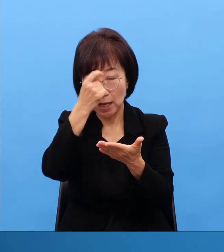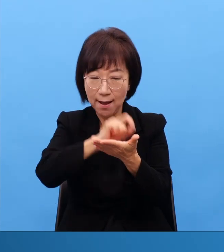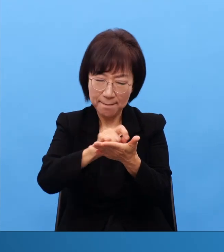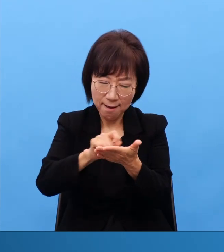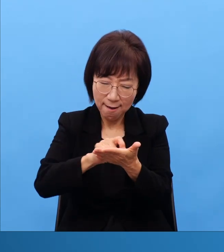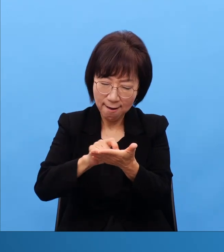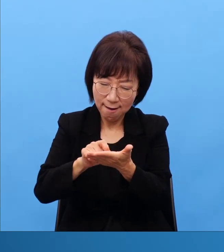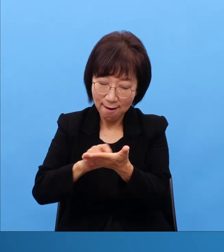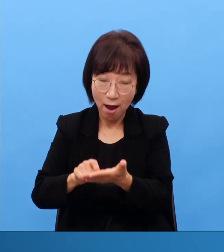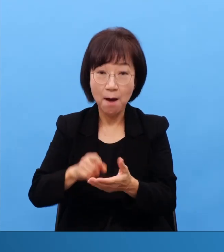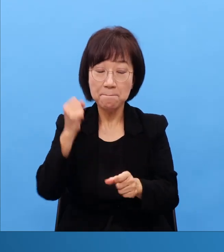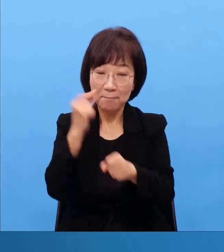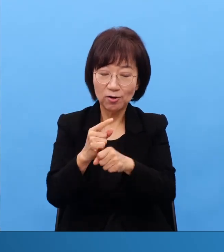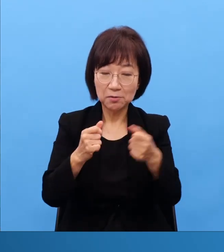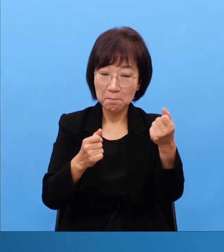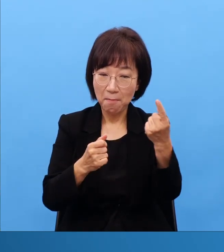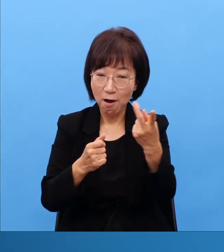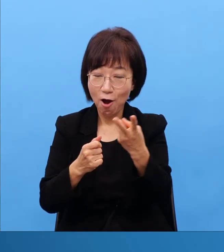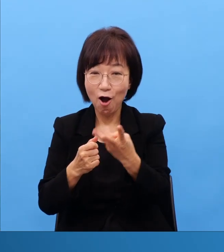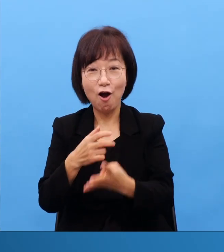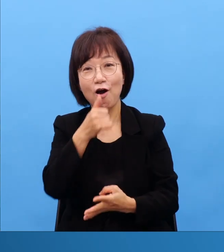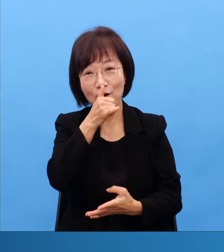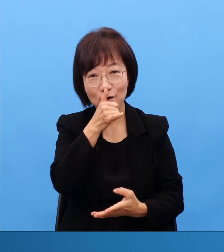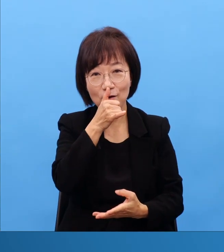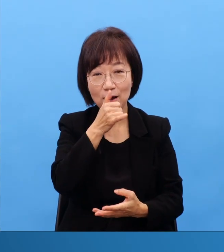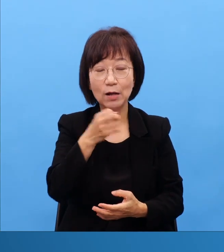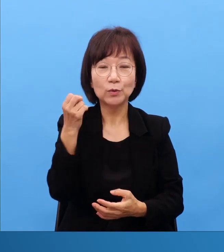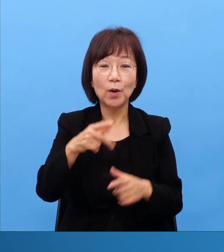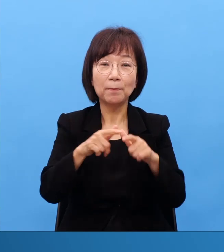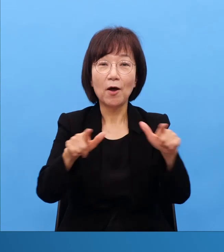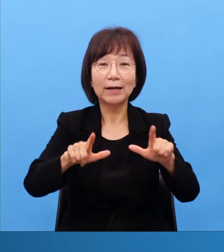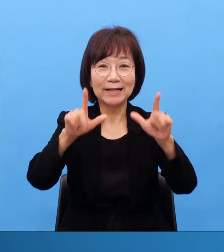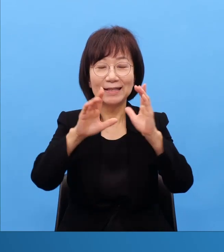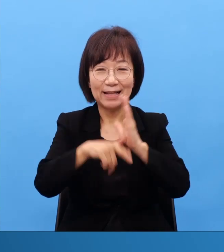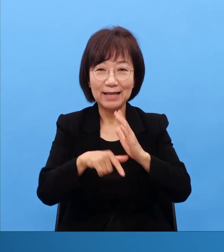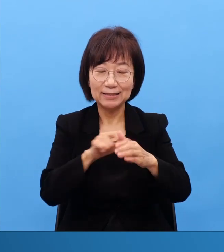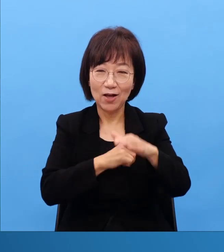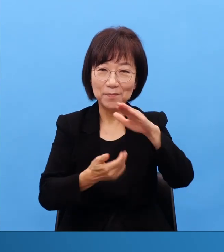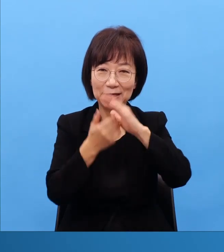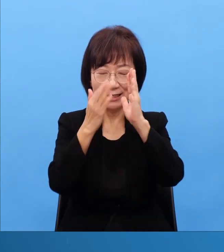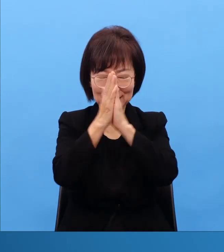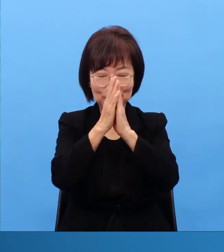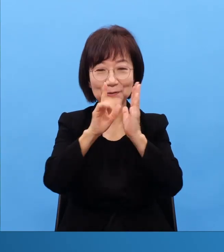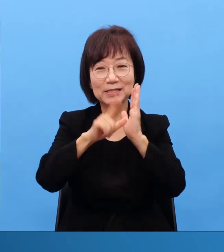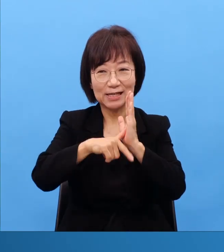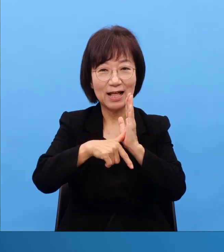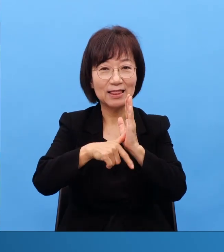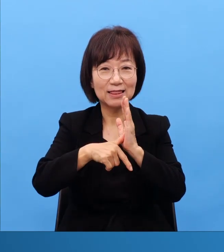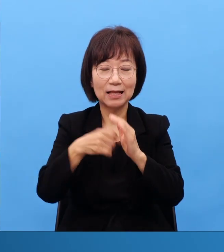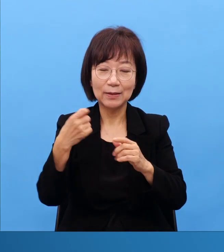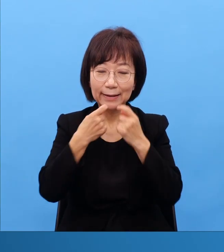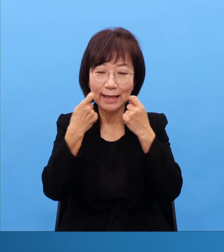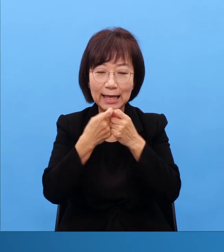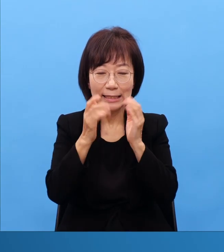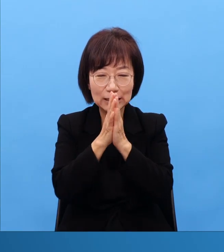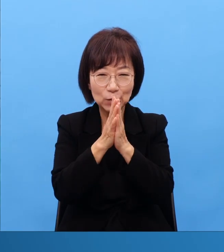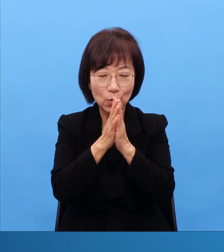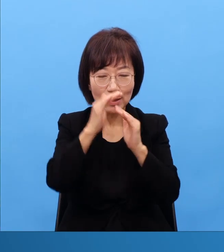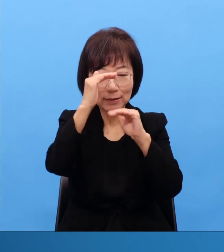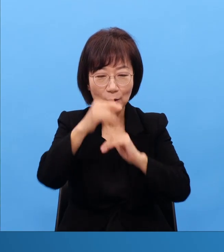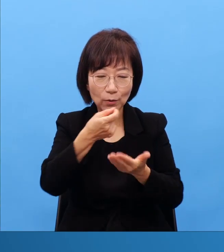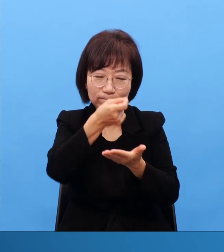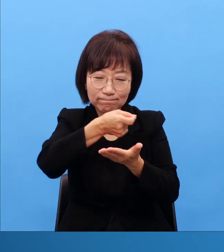쌓였어. 또 평일엔 서밋타임을 가지면서 나만의 기도문도 쓰고 있어.